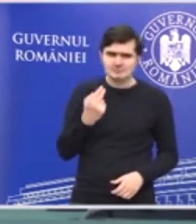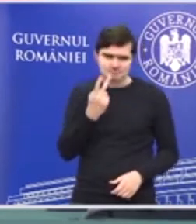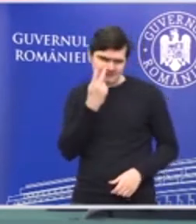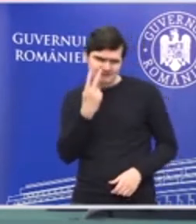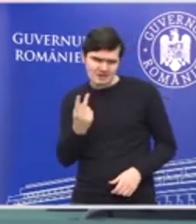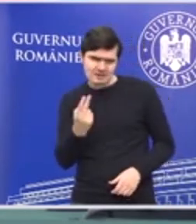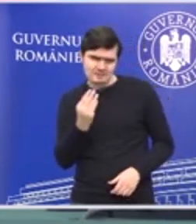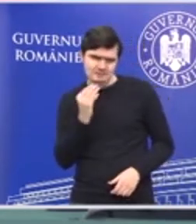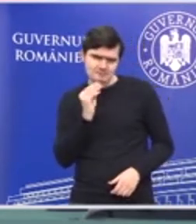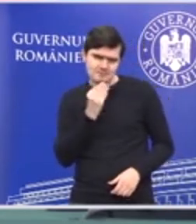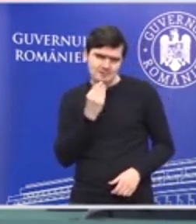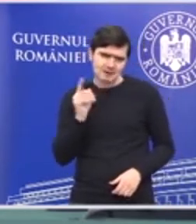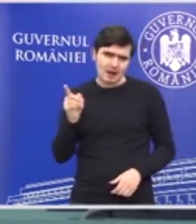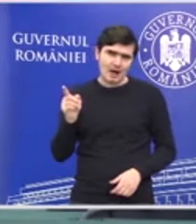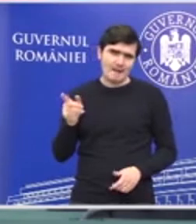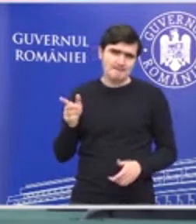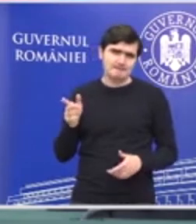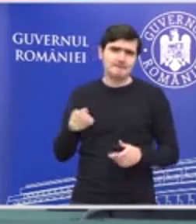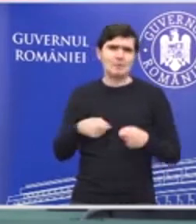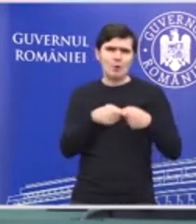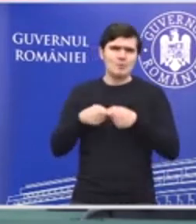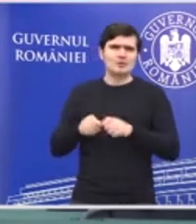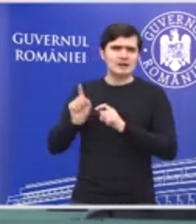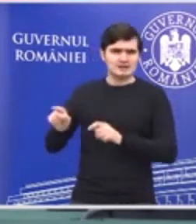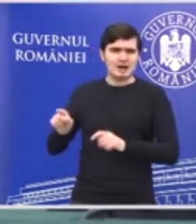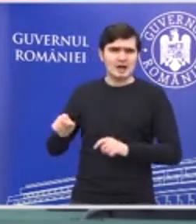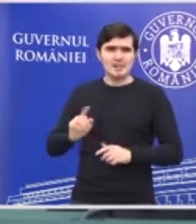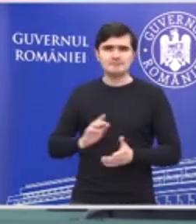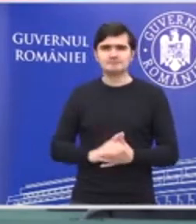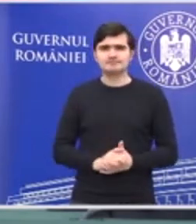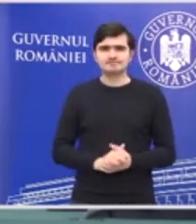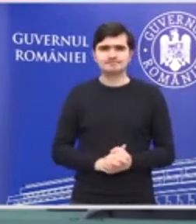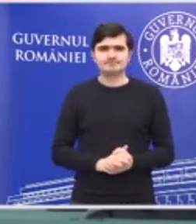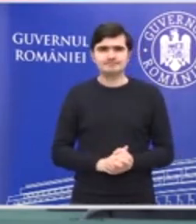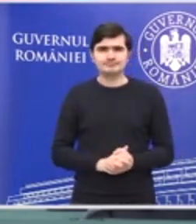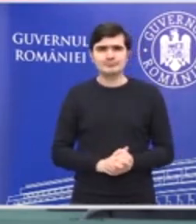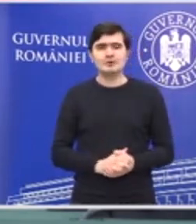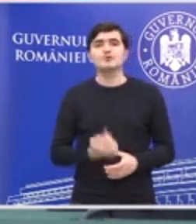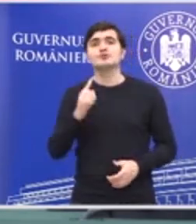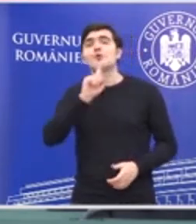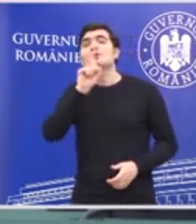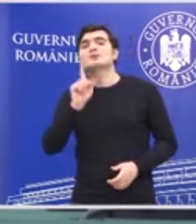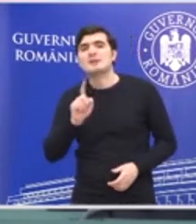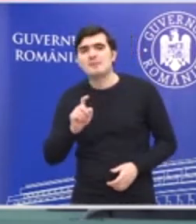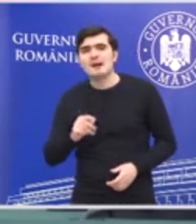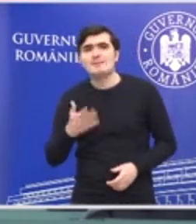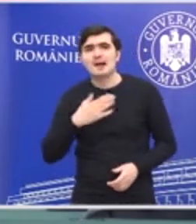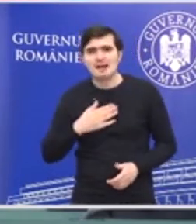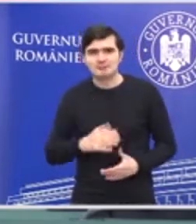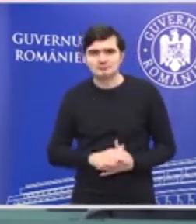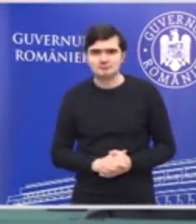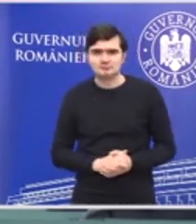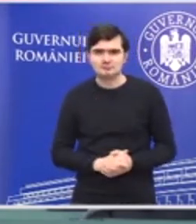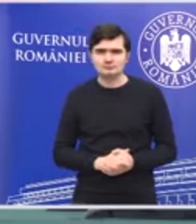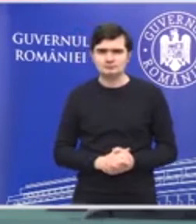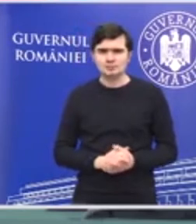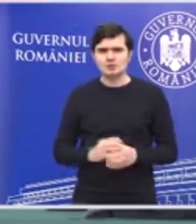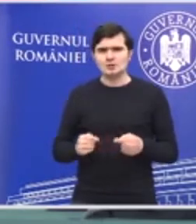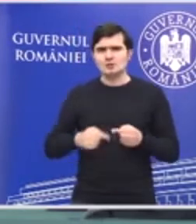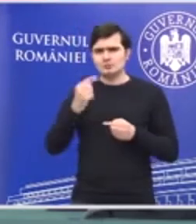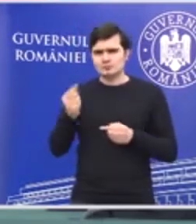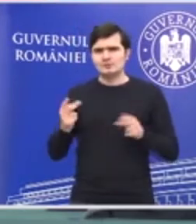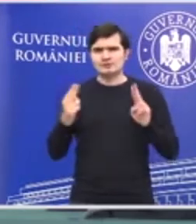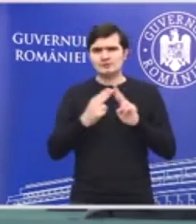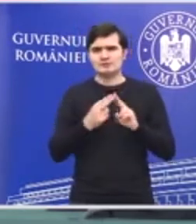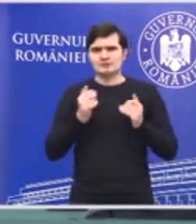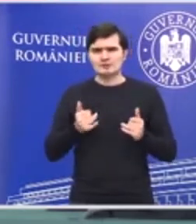la nivelul comunității respective, nu doar la nivel individual. Mai aveam o întrebare, dacă îmi permiteți. În urma întâlnirii de